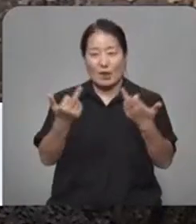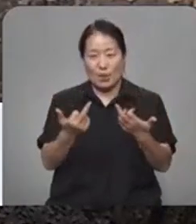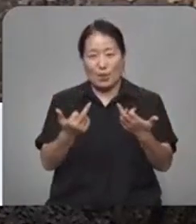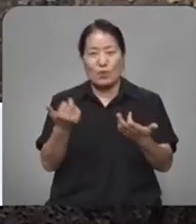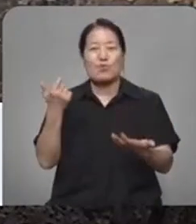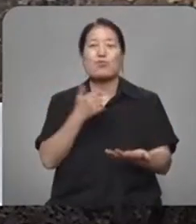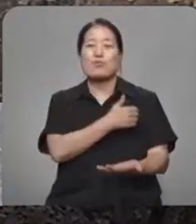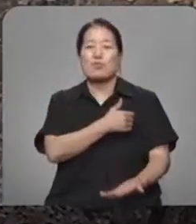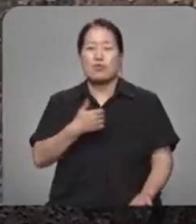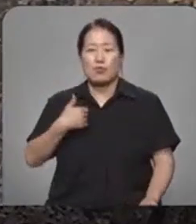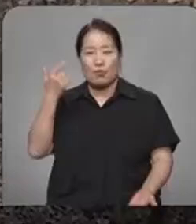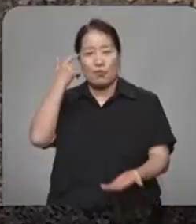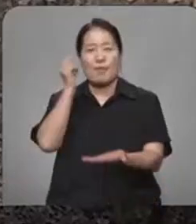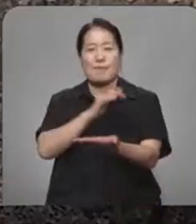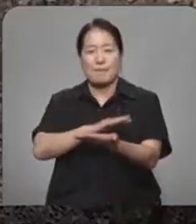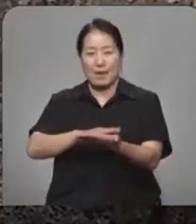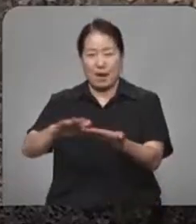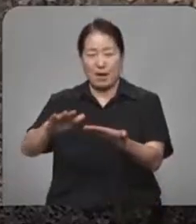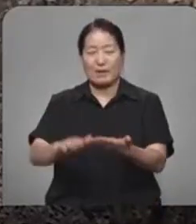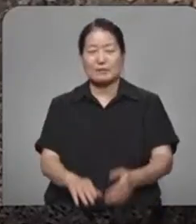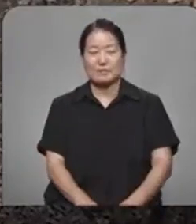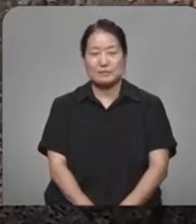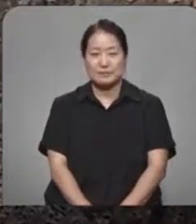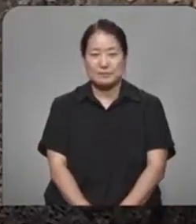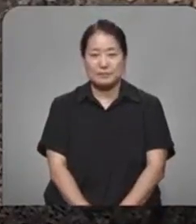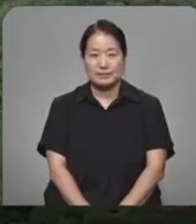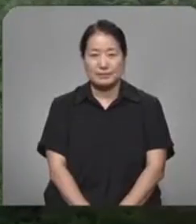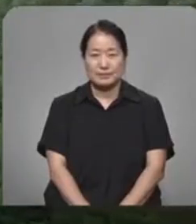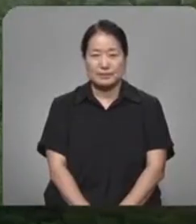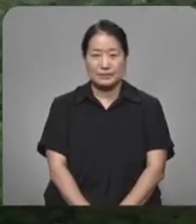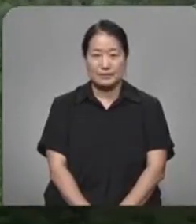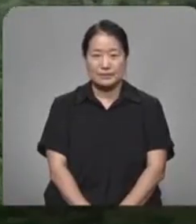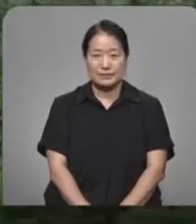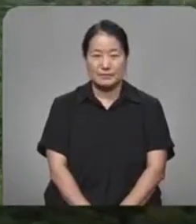수 있습니다. 정면구 기자가 다녀왔습니다.